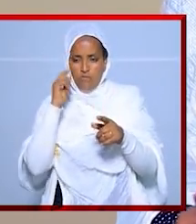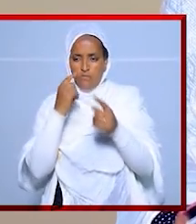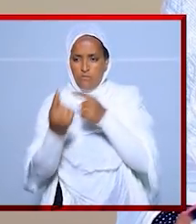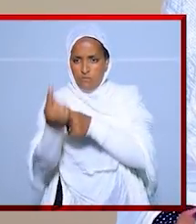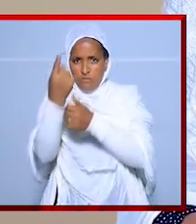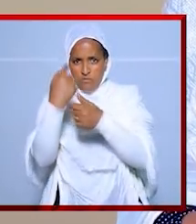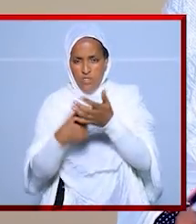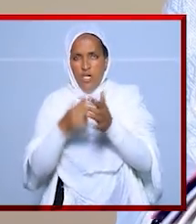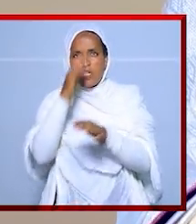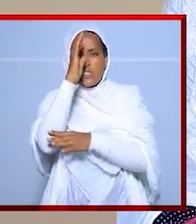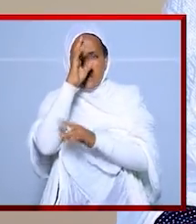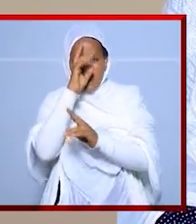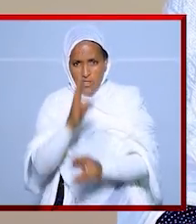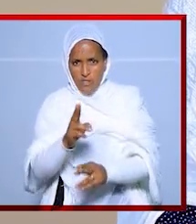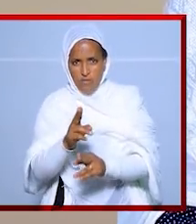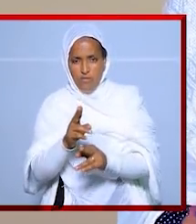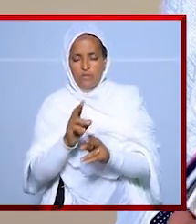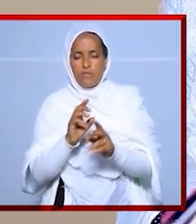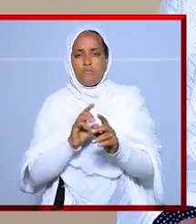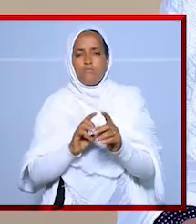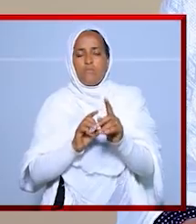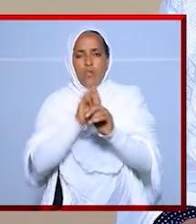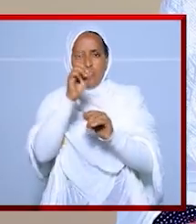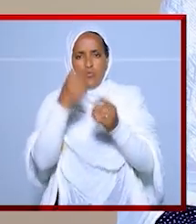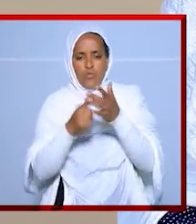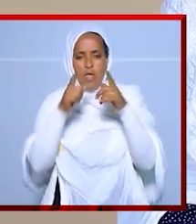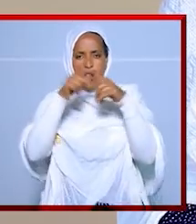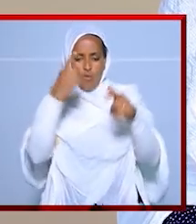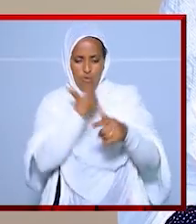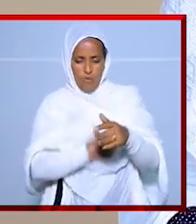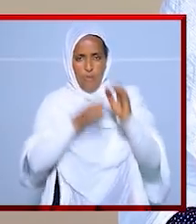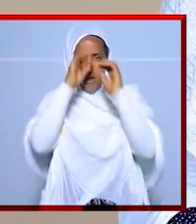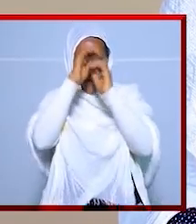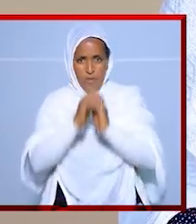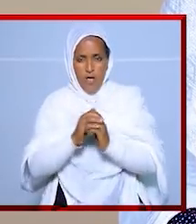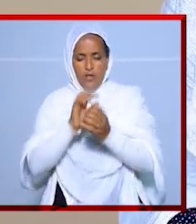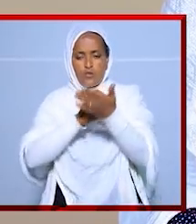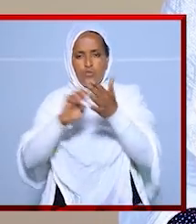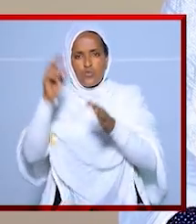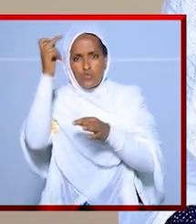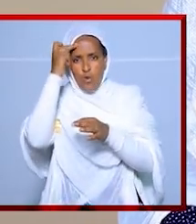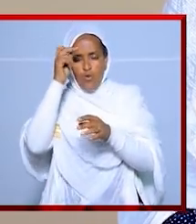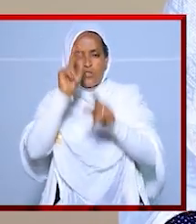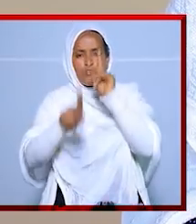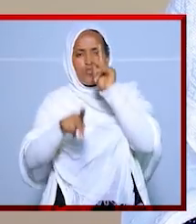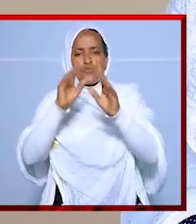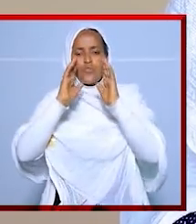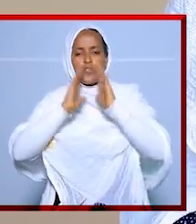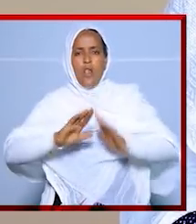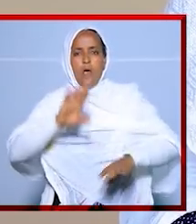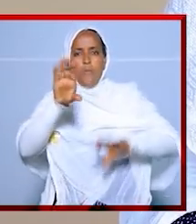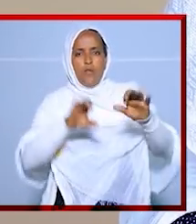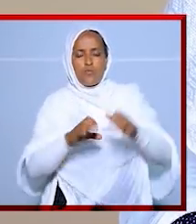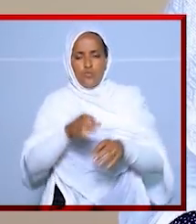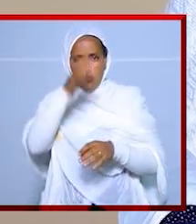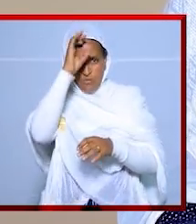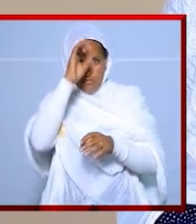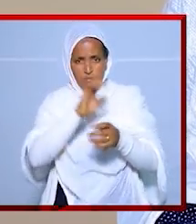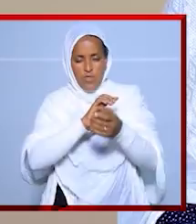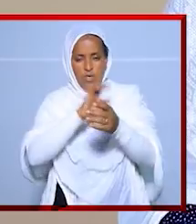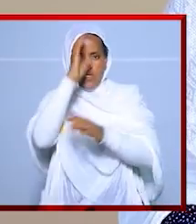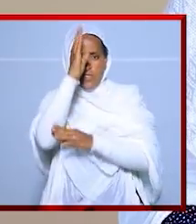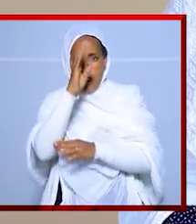ሲነሳ ለእግዚአብሔር ክብር ቀንቶ ታላቁ ልበ አምላክ ነቢይ እግዚአብሔር ቅዱስ ዳዊት ህዝቡን ሰላም አድርጎ